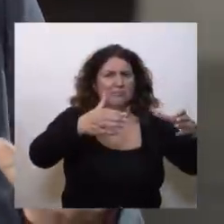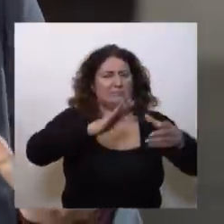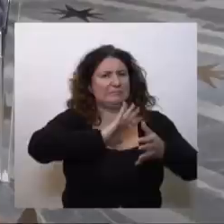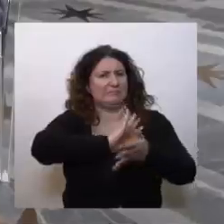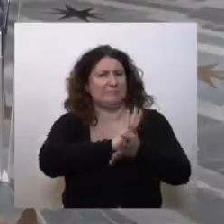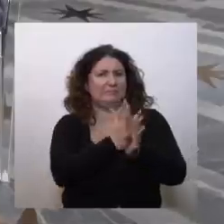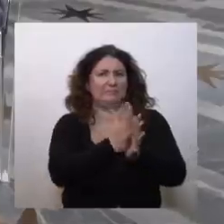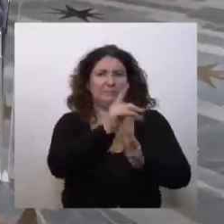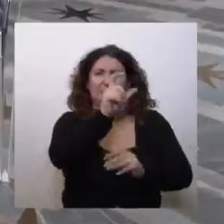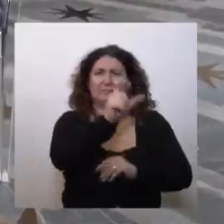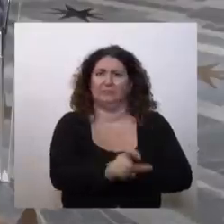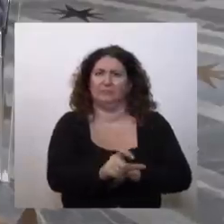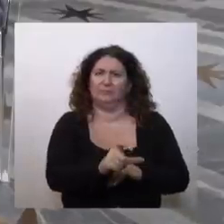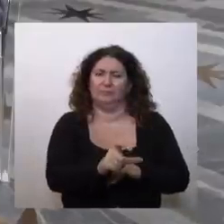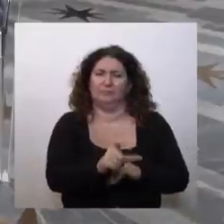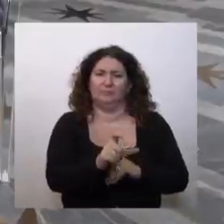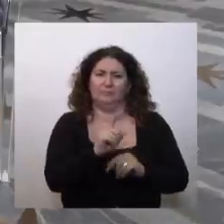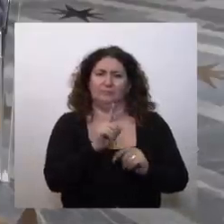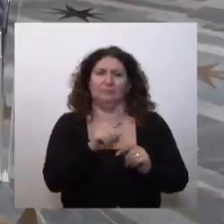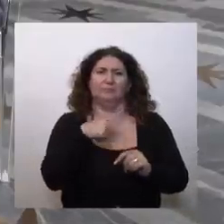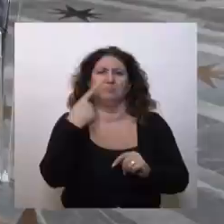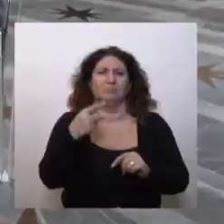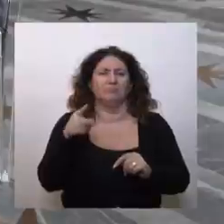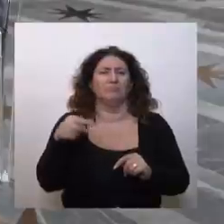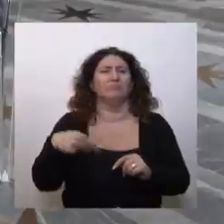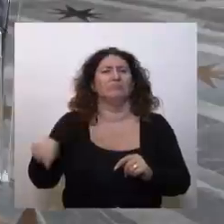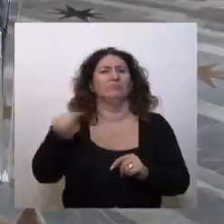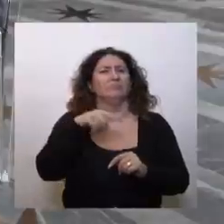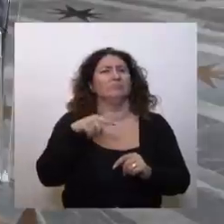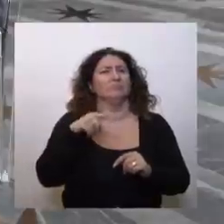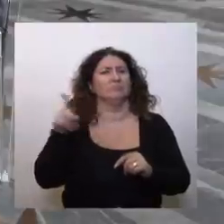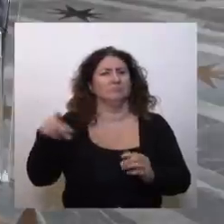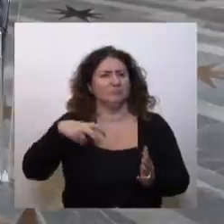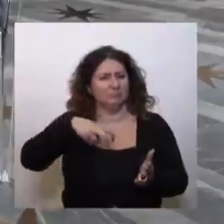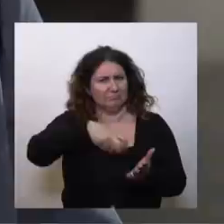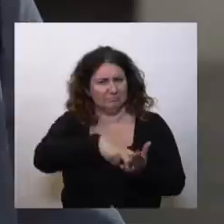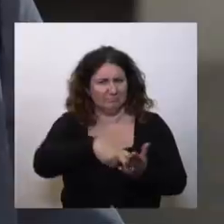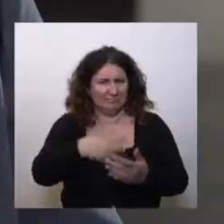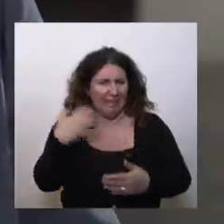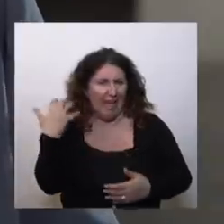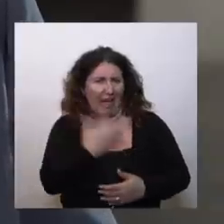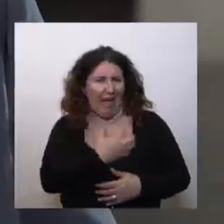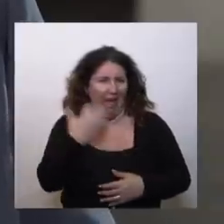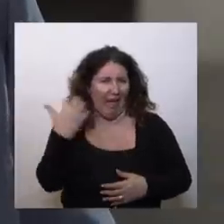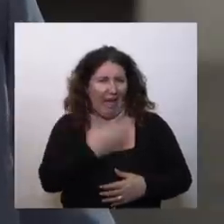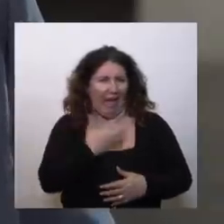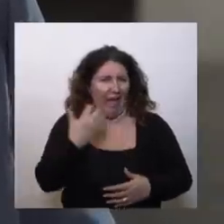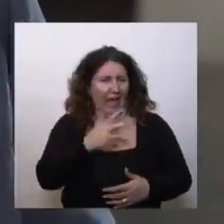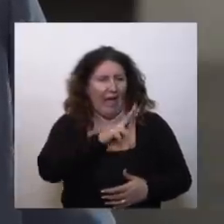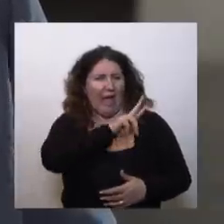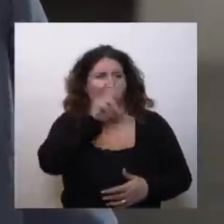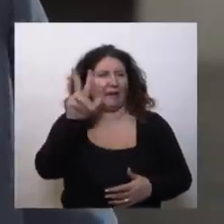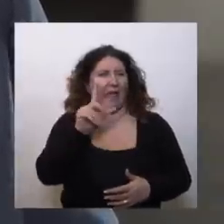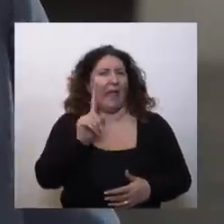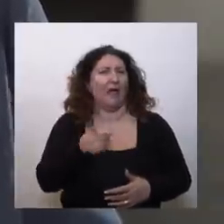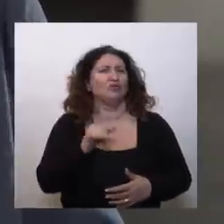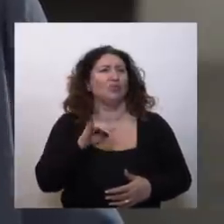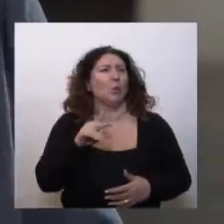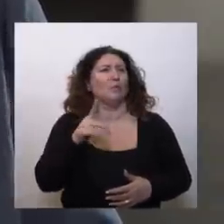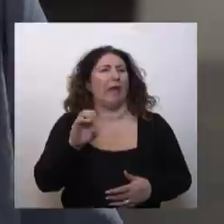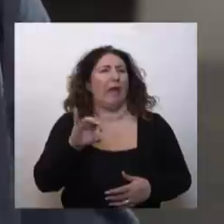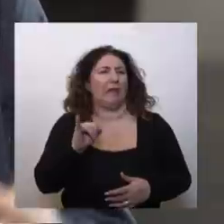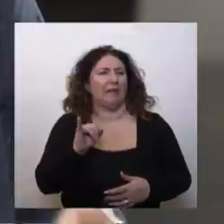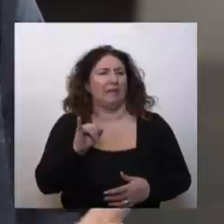scherno. E poi, inginocchiandosi davanti a lui, lo deridevano. Salve, re dei Giudei!